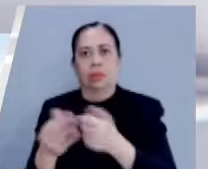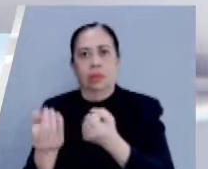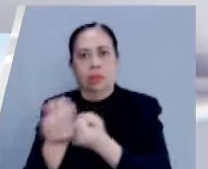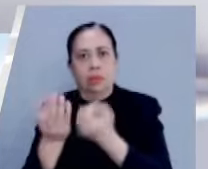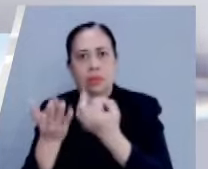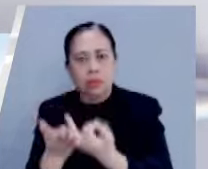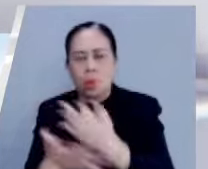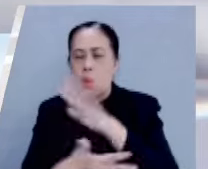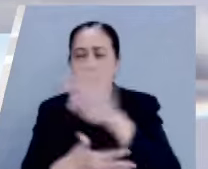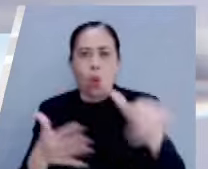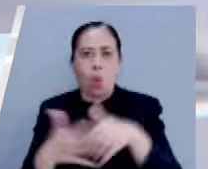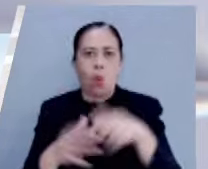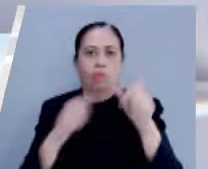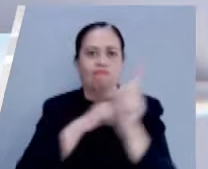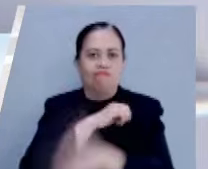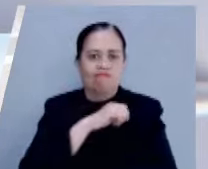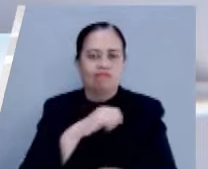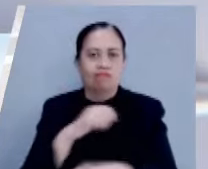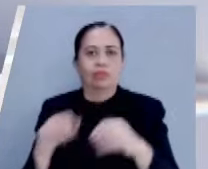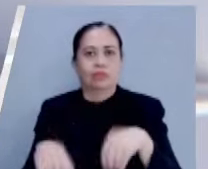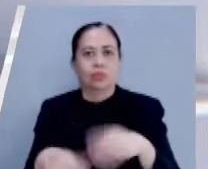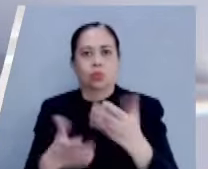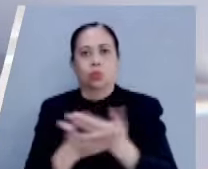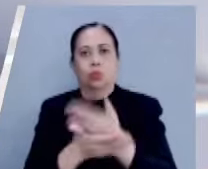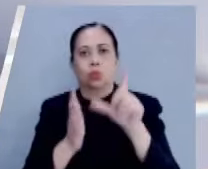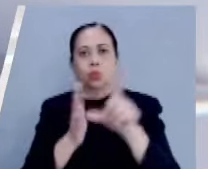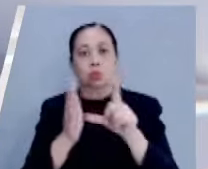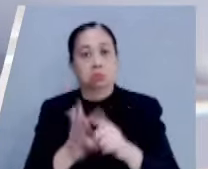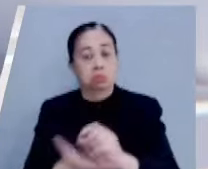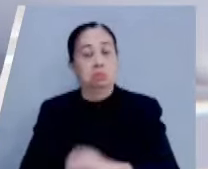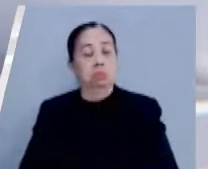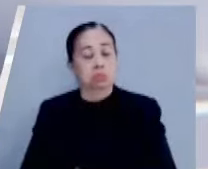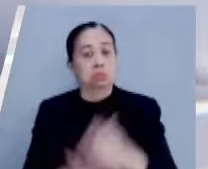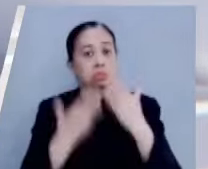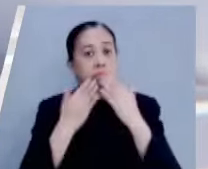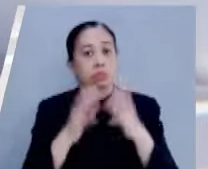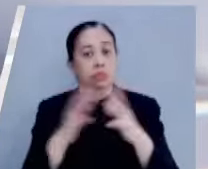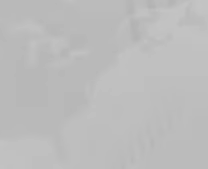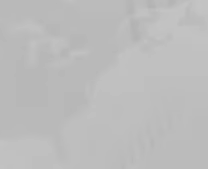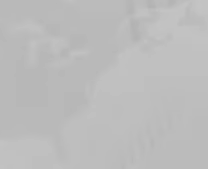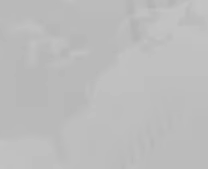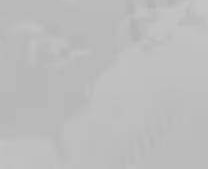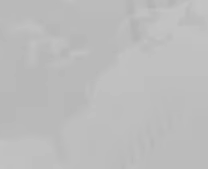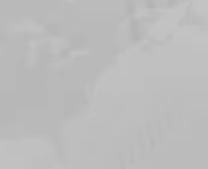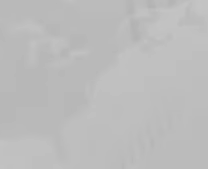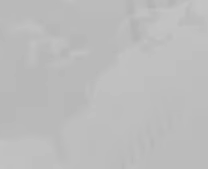mananagot sa batas na ito, Mel. Maraming salamat sa iyo, Ivan Mayrina.